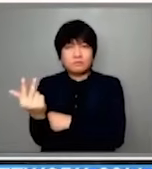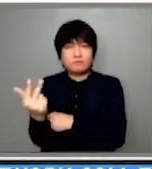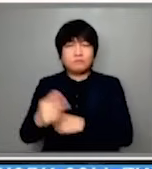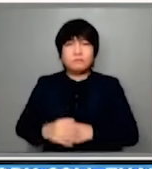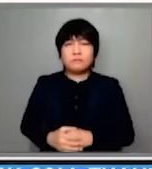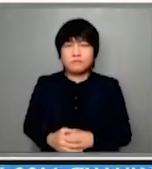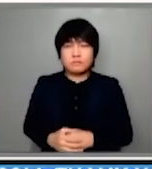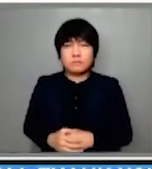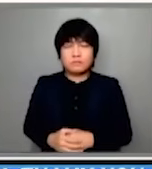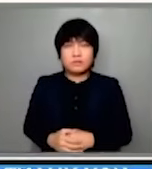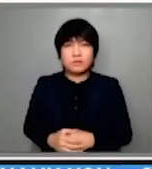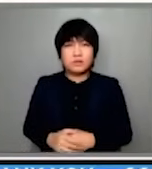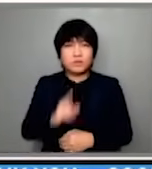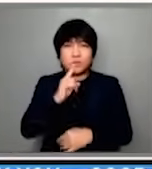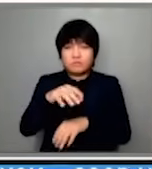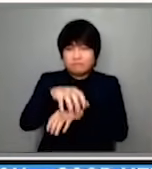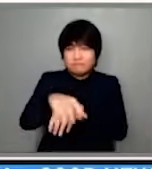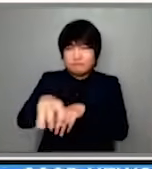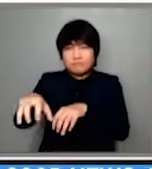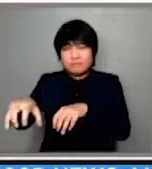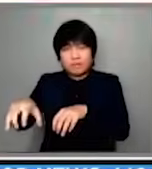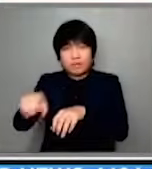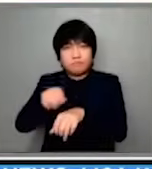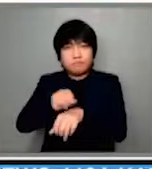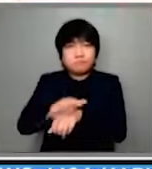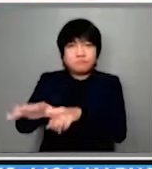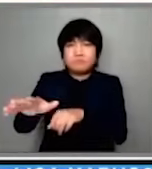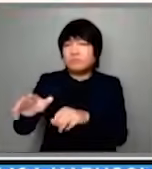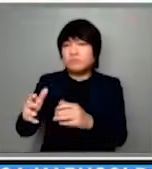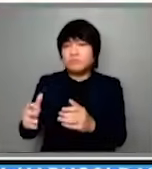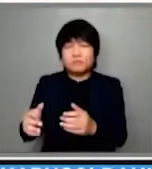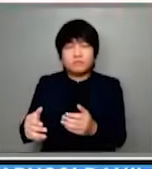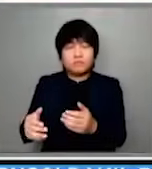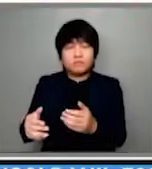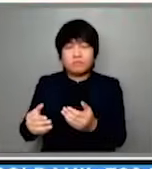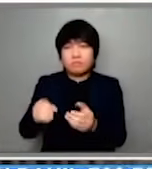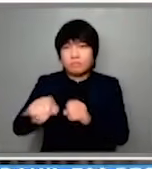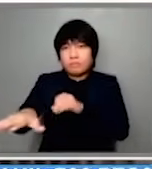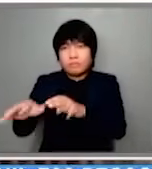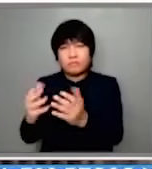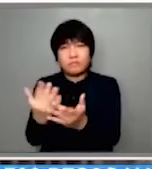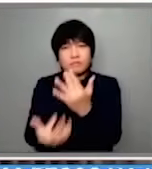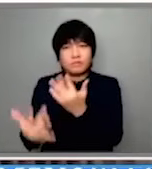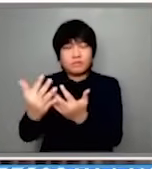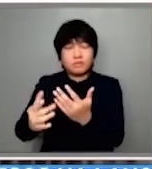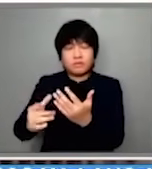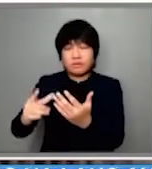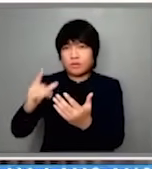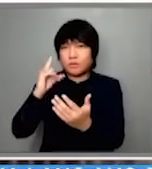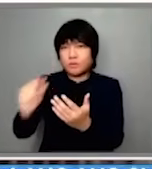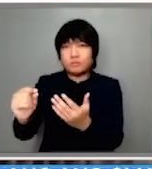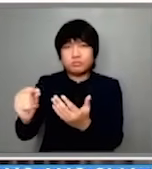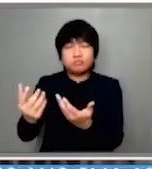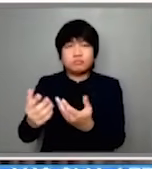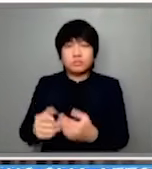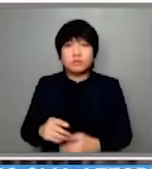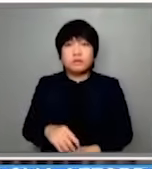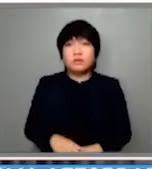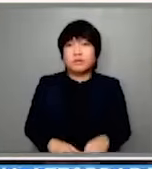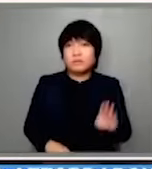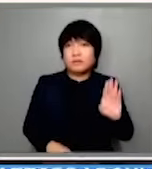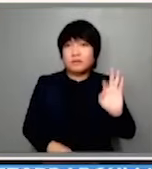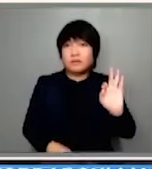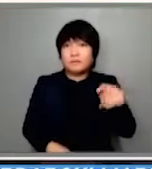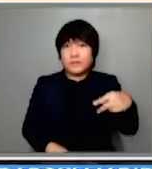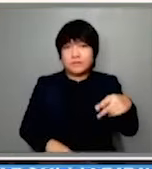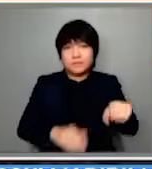sa magkakadikit na bahay na gawa sa light materials. Iniakyat ng BFP ang ikatlong alarma. Dahil pahirapan ng operasyon matapos